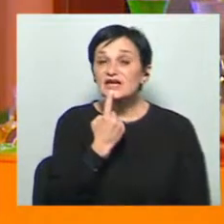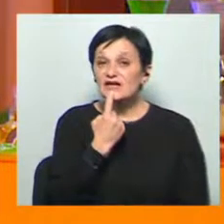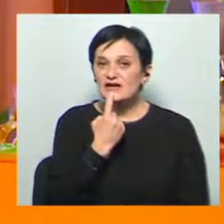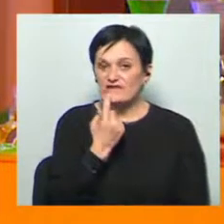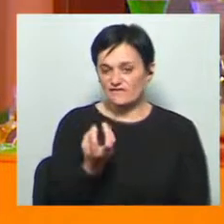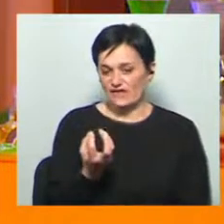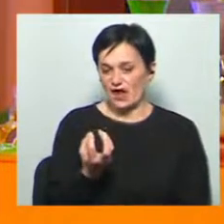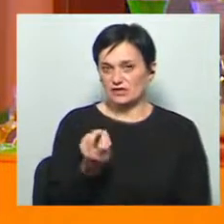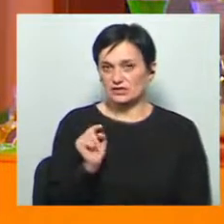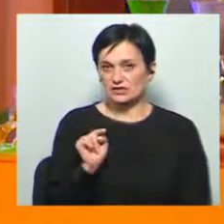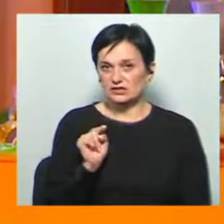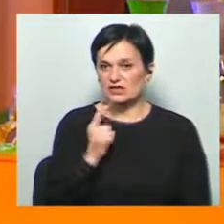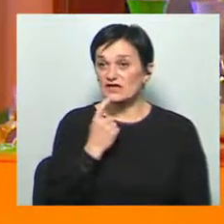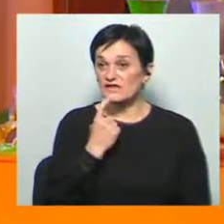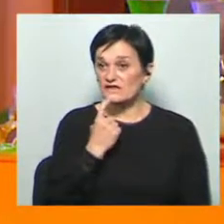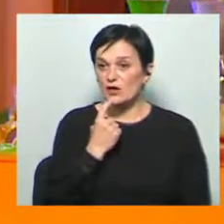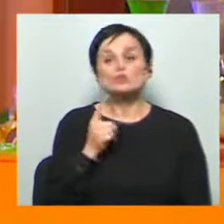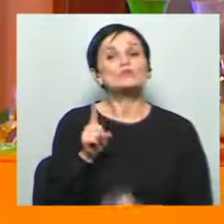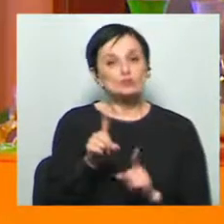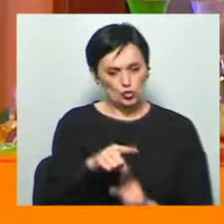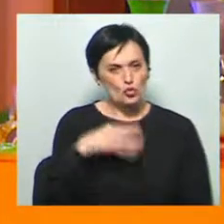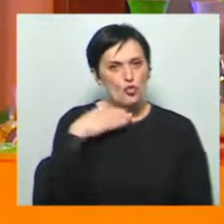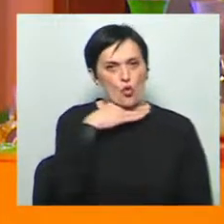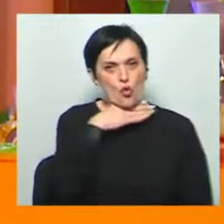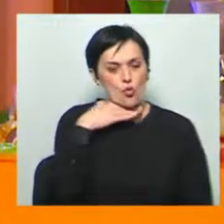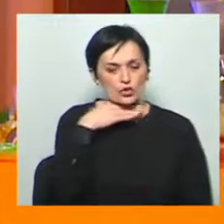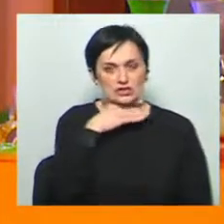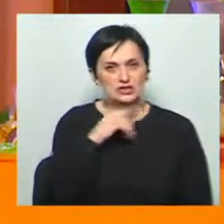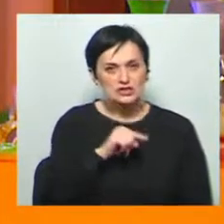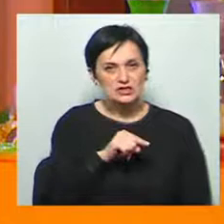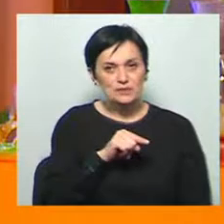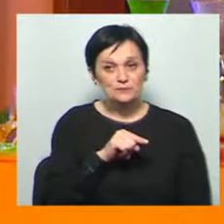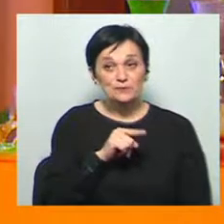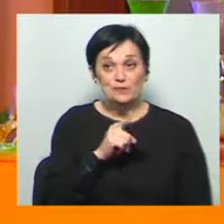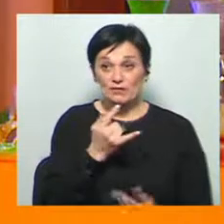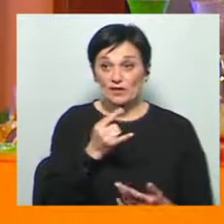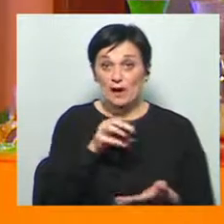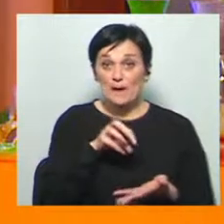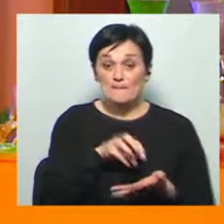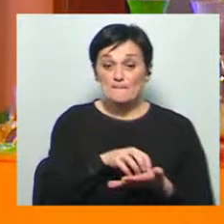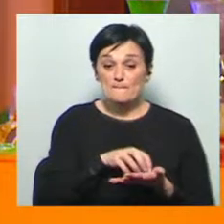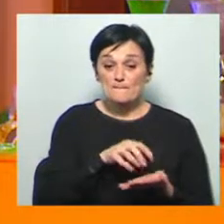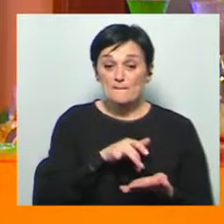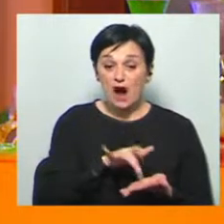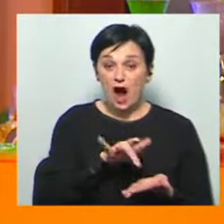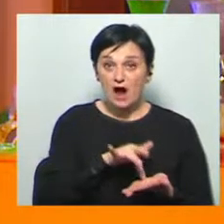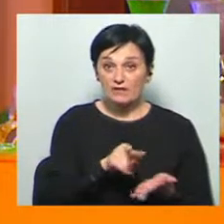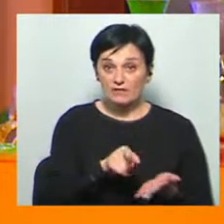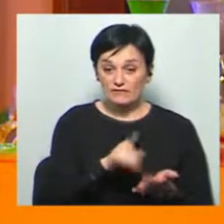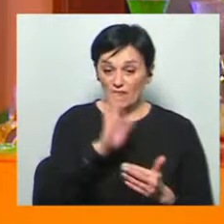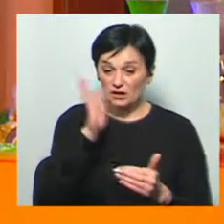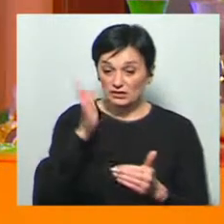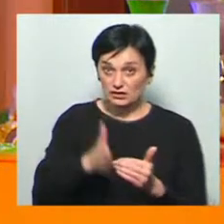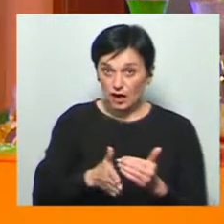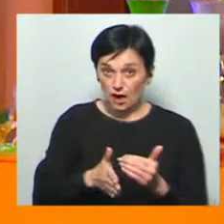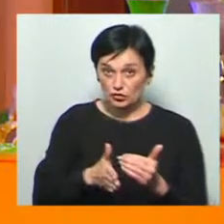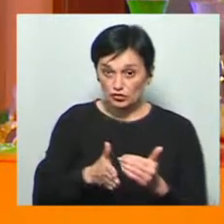კვერცხი. ცხადია, ხორციც, იმიტომ რომ მარხვა დასრულდება და